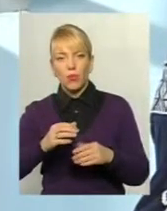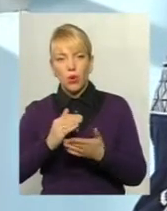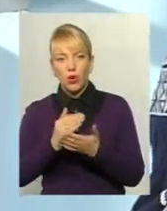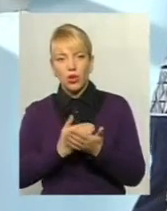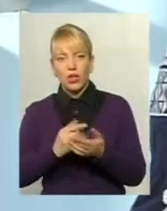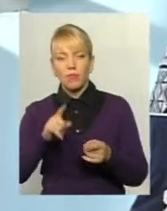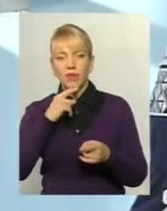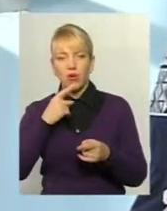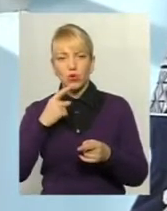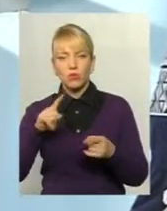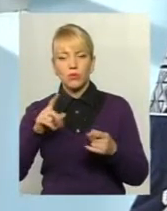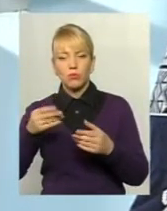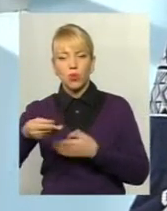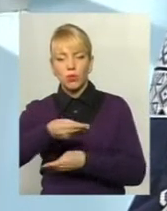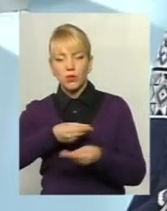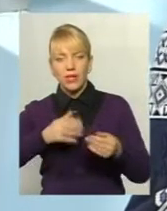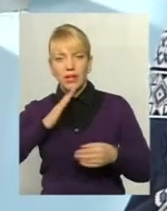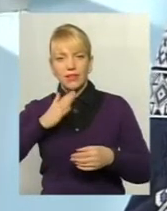наш прекрасний партнер – це